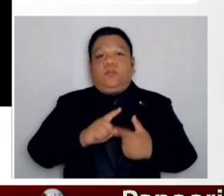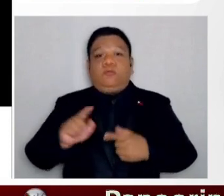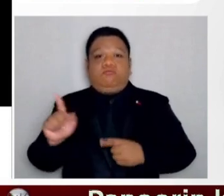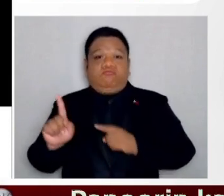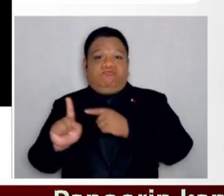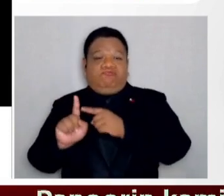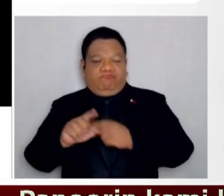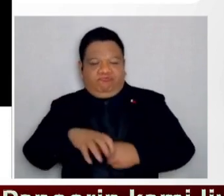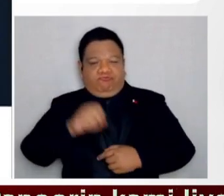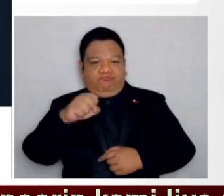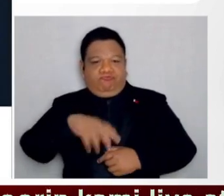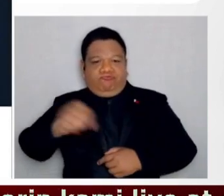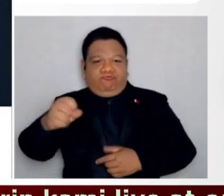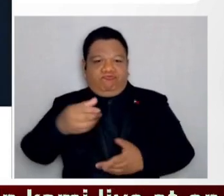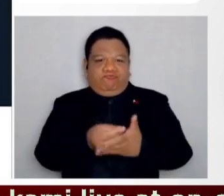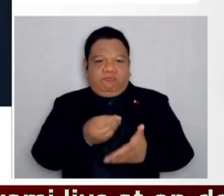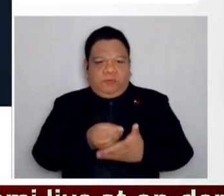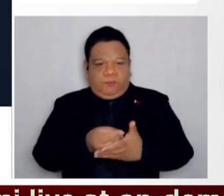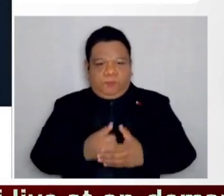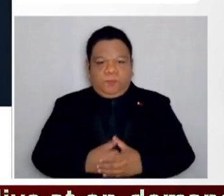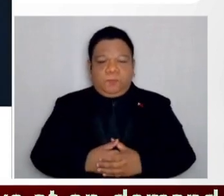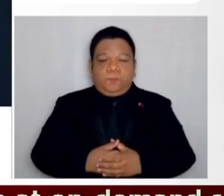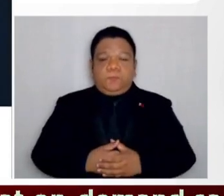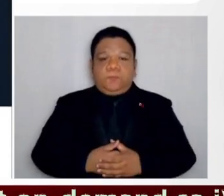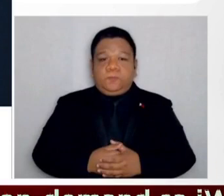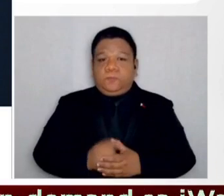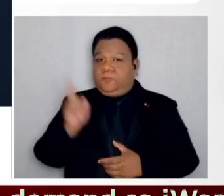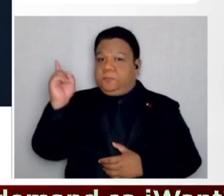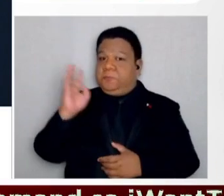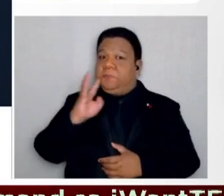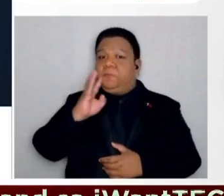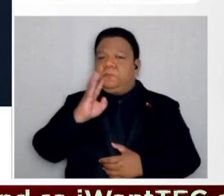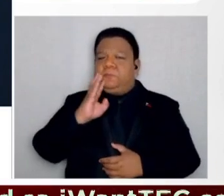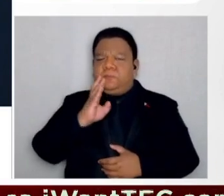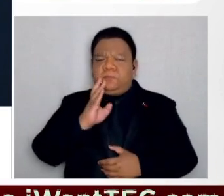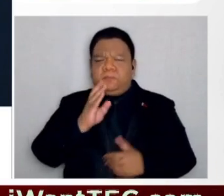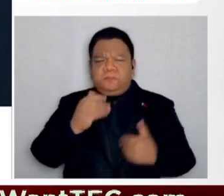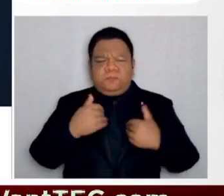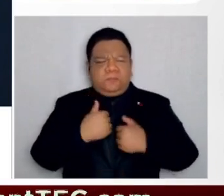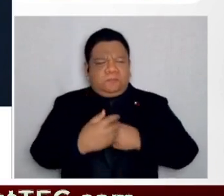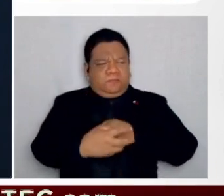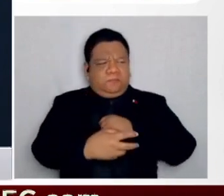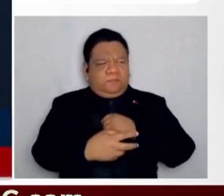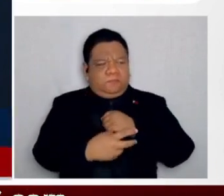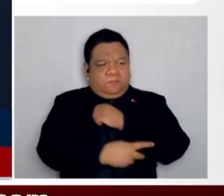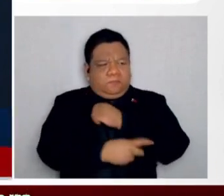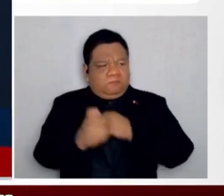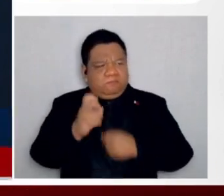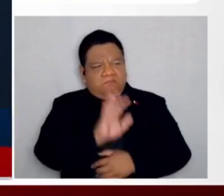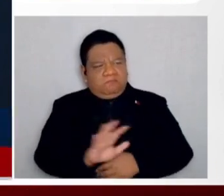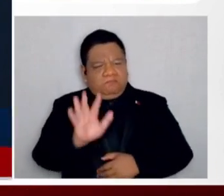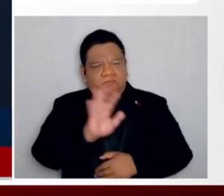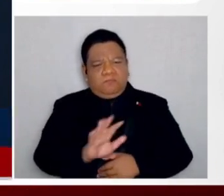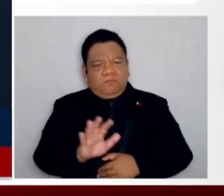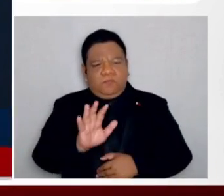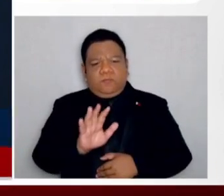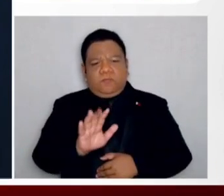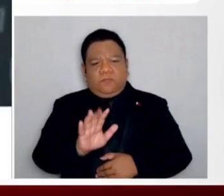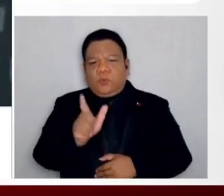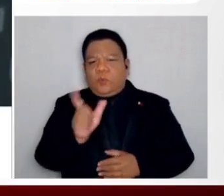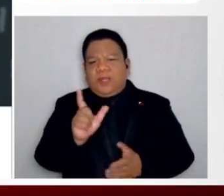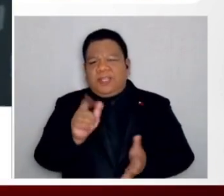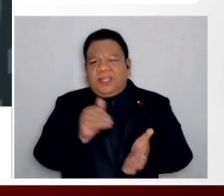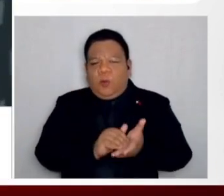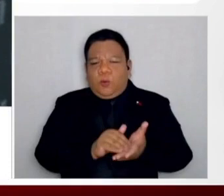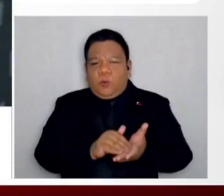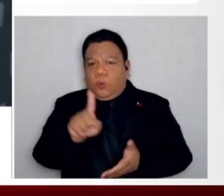dalawang cash register. Nakatangay siya ng may call card na worth 20,000 na call card plus yung cellphone na ginagamit